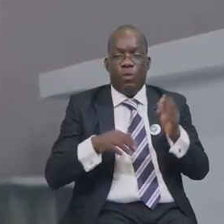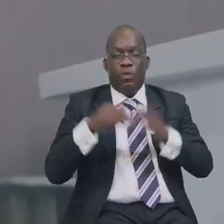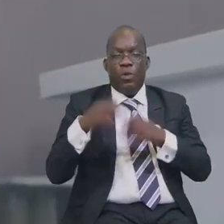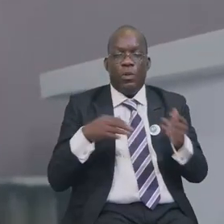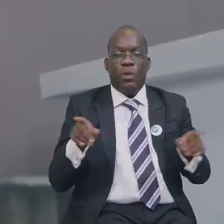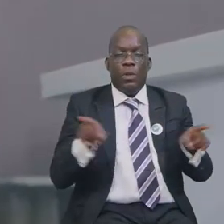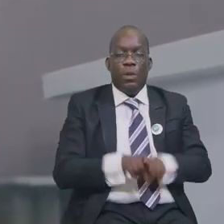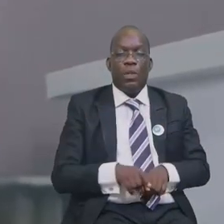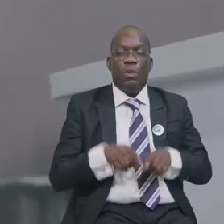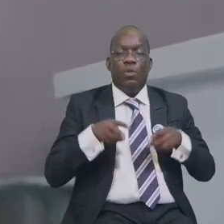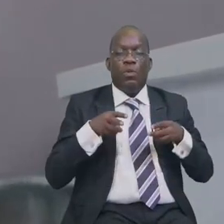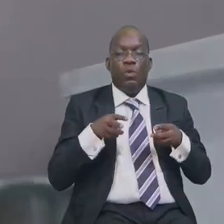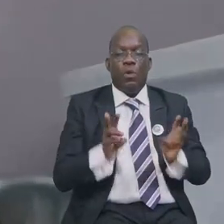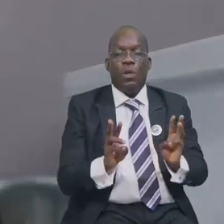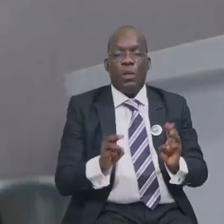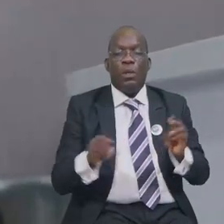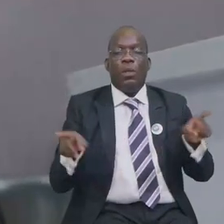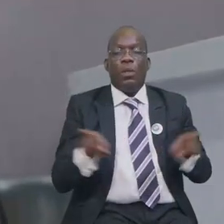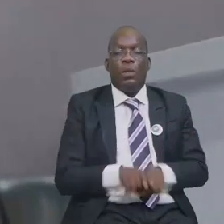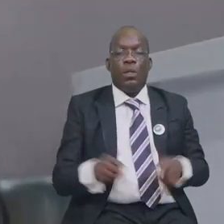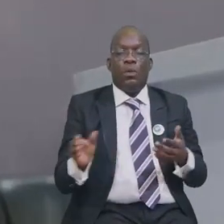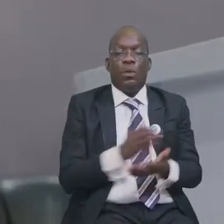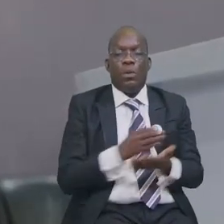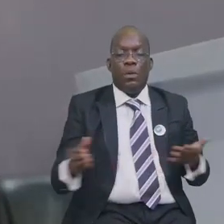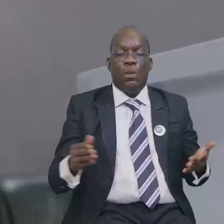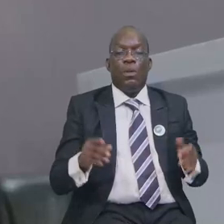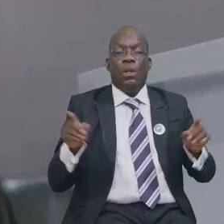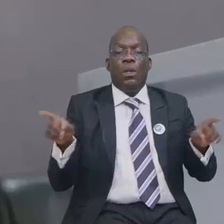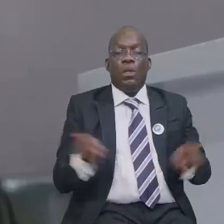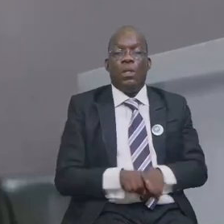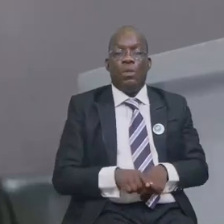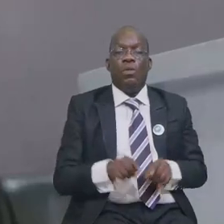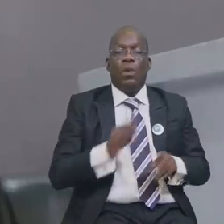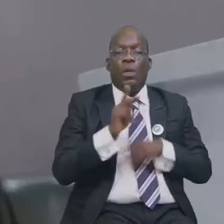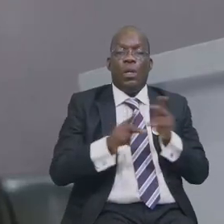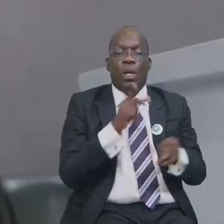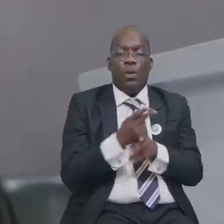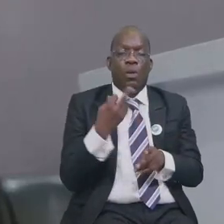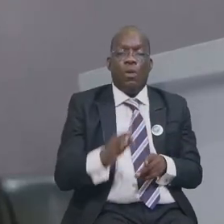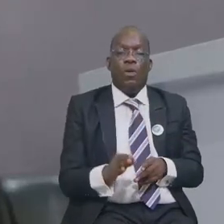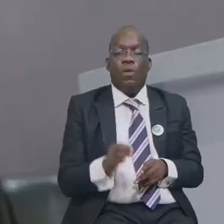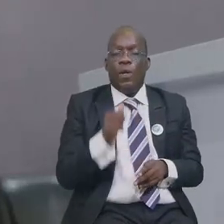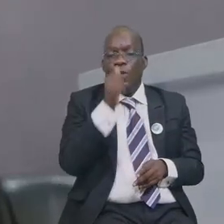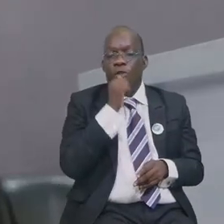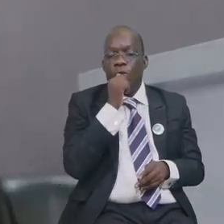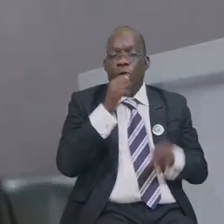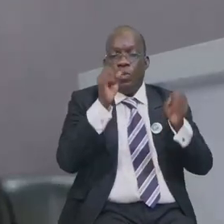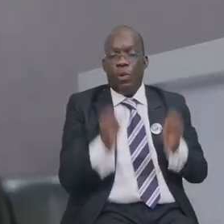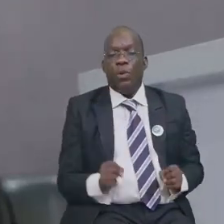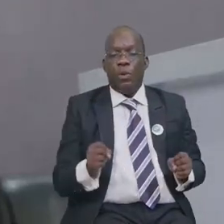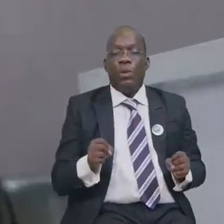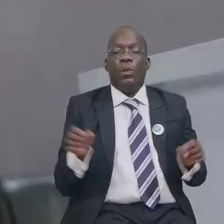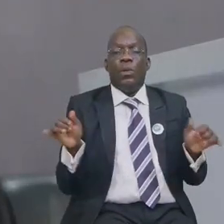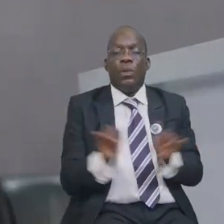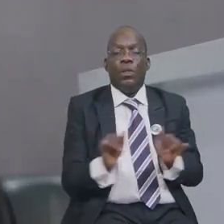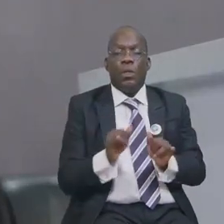la même musique, le même type de puissance secrète, la même tromperie, les